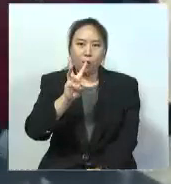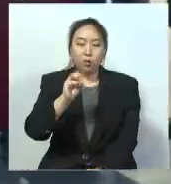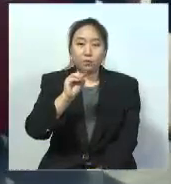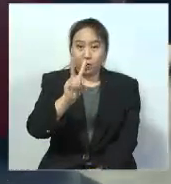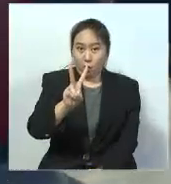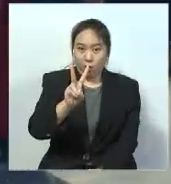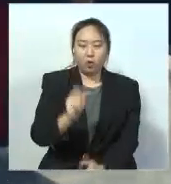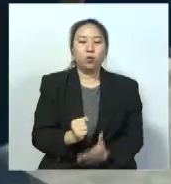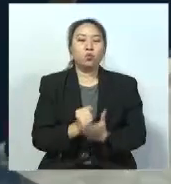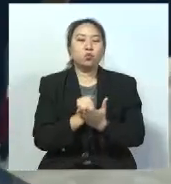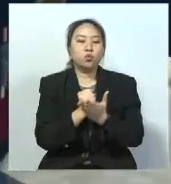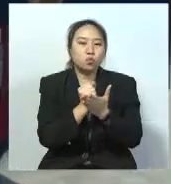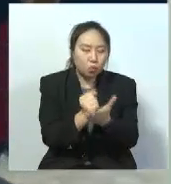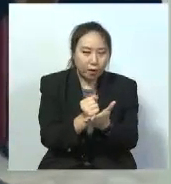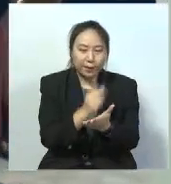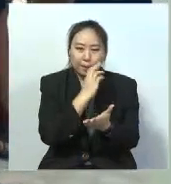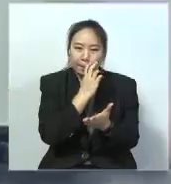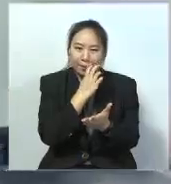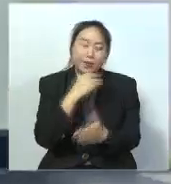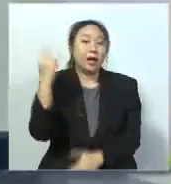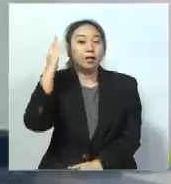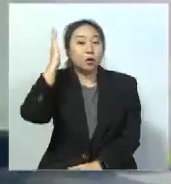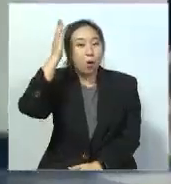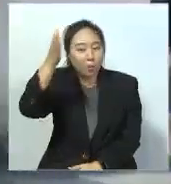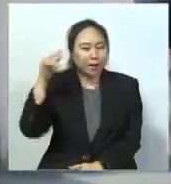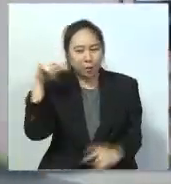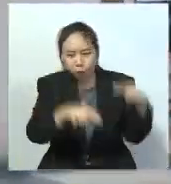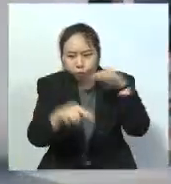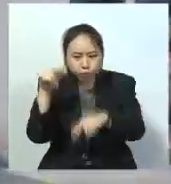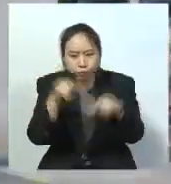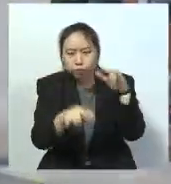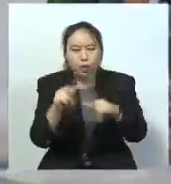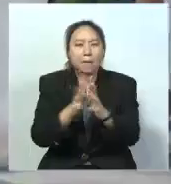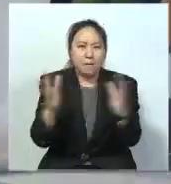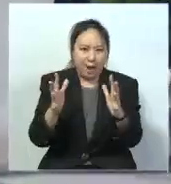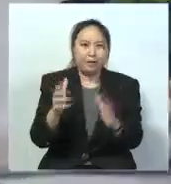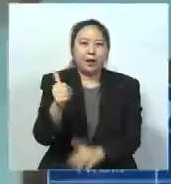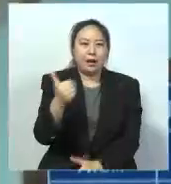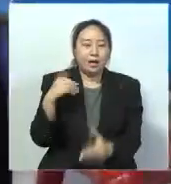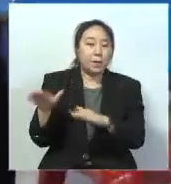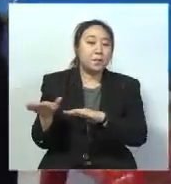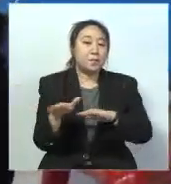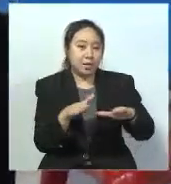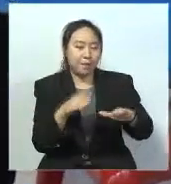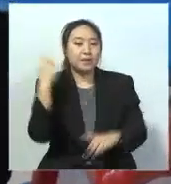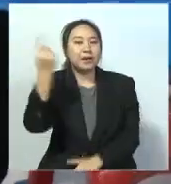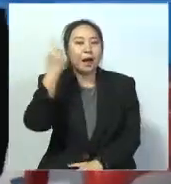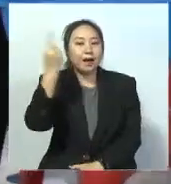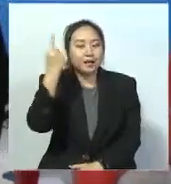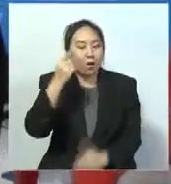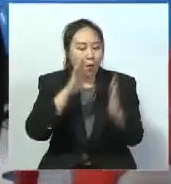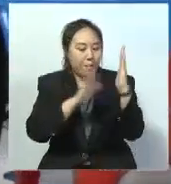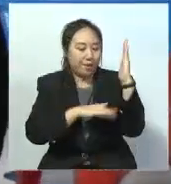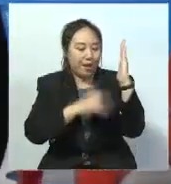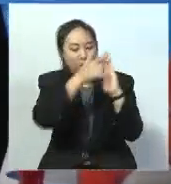ซึ่งก็จะช่วยเพิ่มขีดความสามารถในการรองรับเที่ยวบินในอนาคตนะคะแล้วก็จะช่วยให้มีความพร้อมรองรับการท่องเที่ยวของภาค